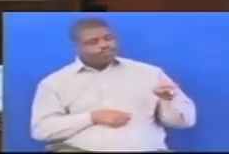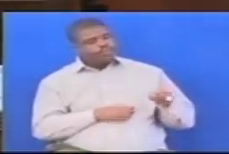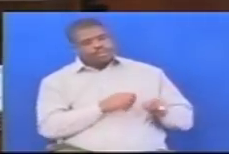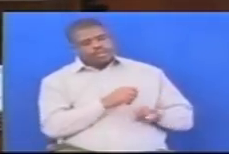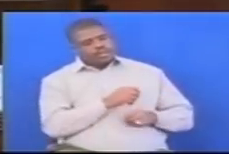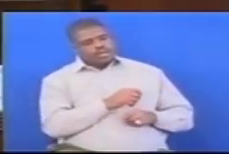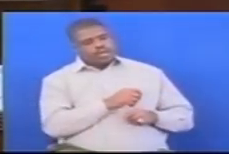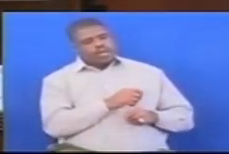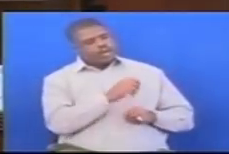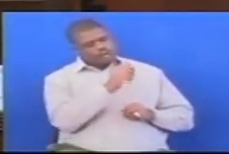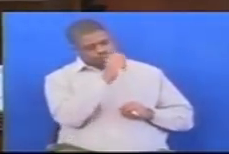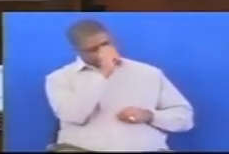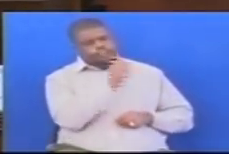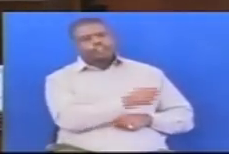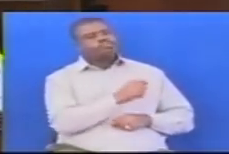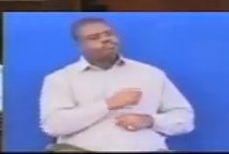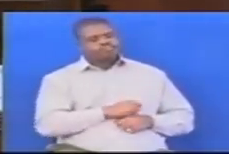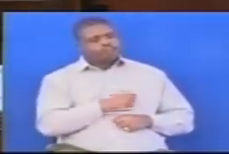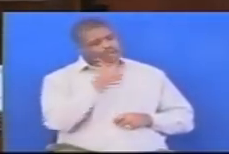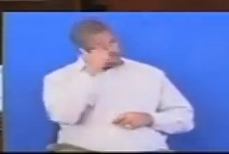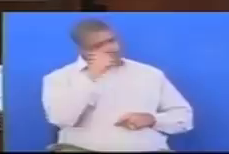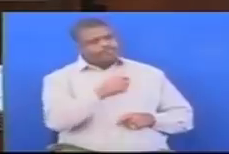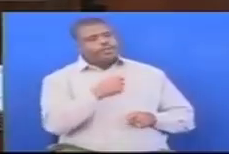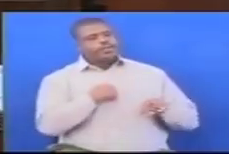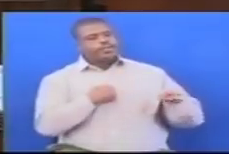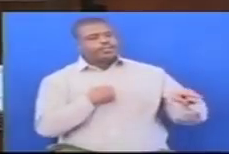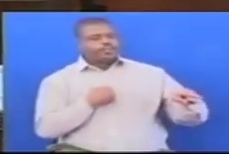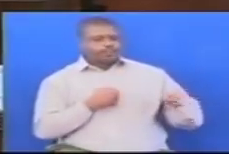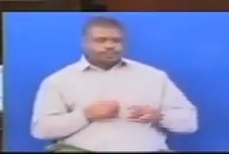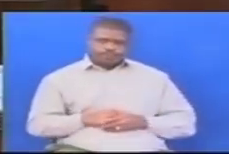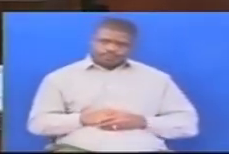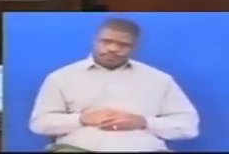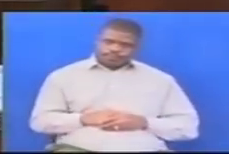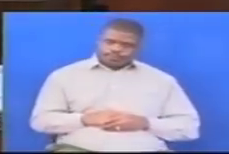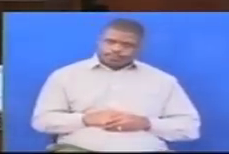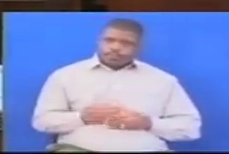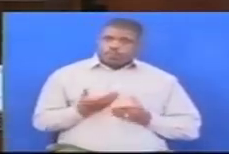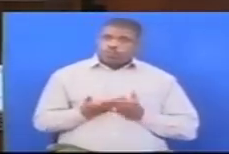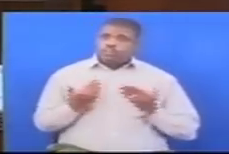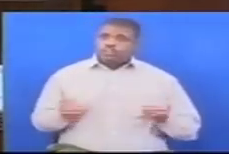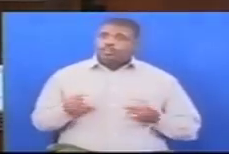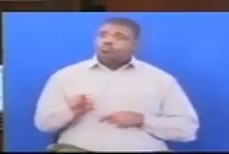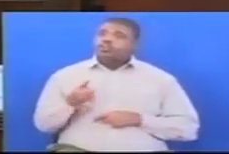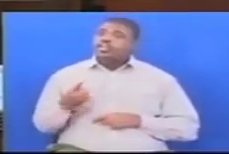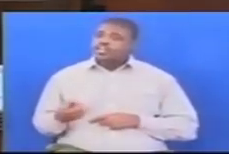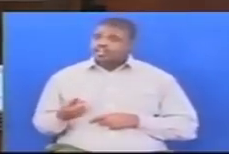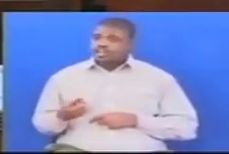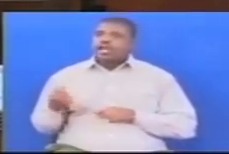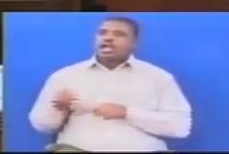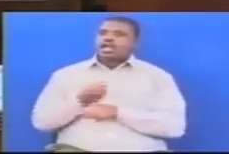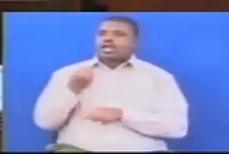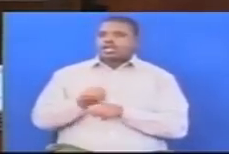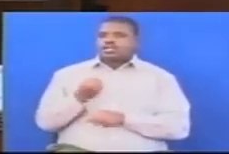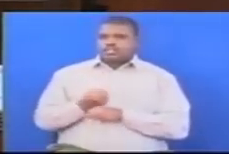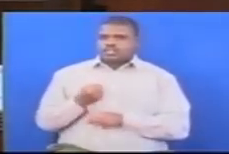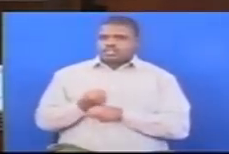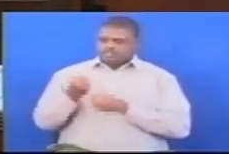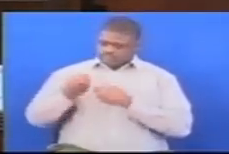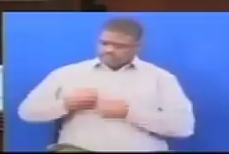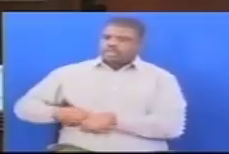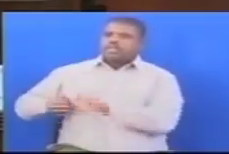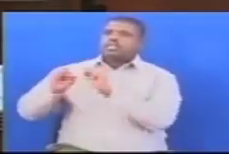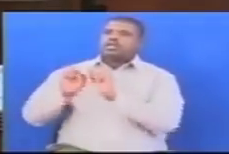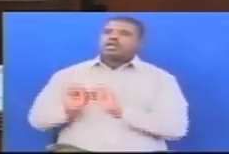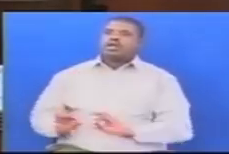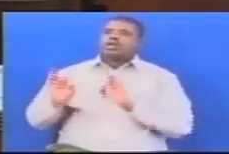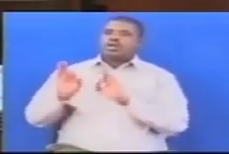namheshimu sana na namwamini sana kwa sababu ya utendaji wao kazi.